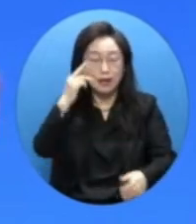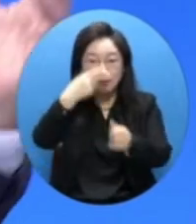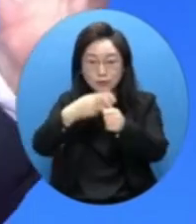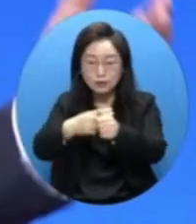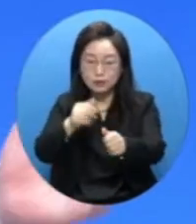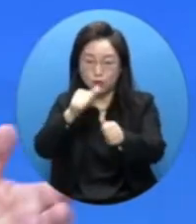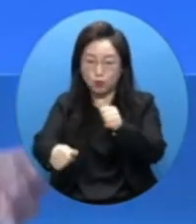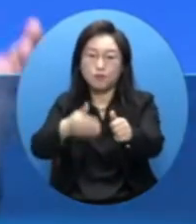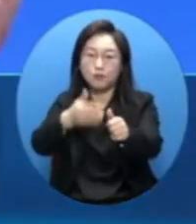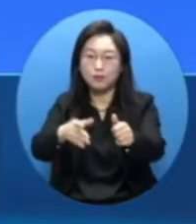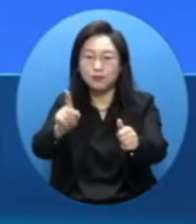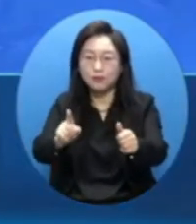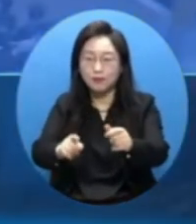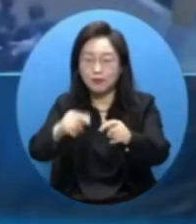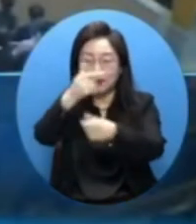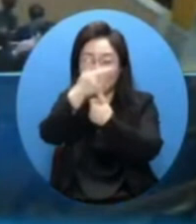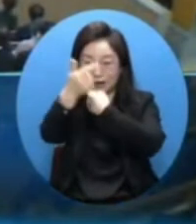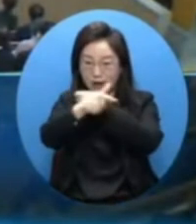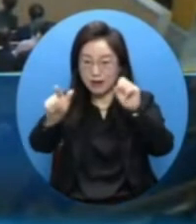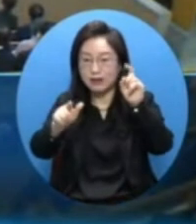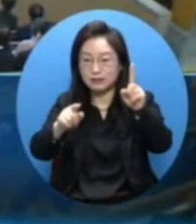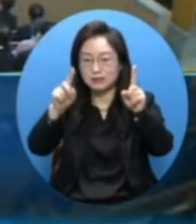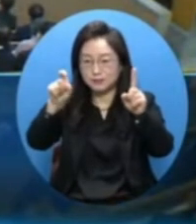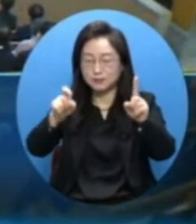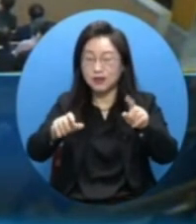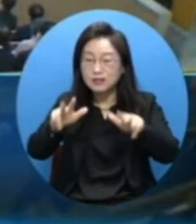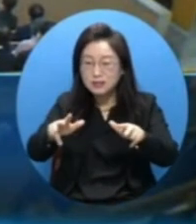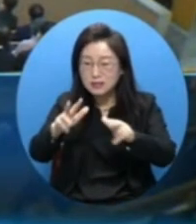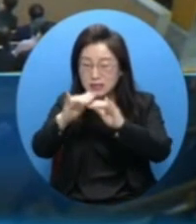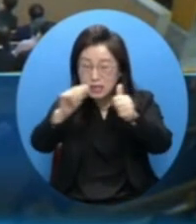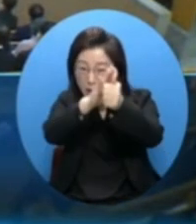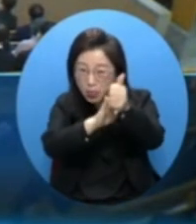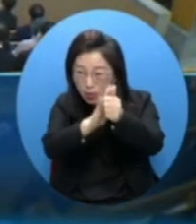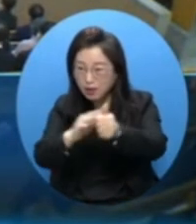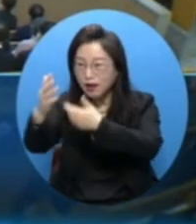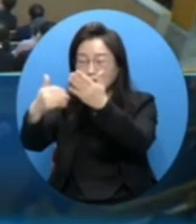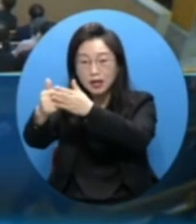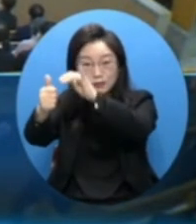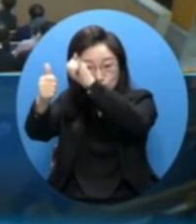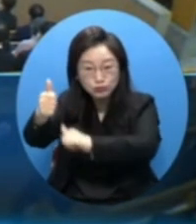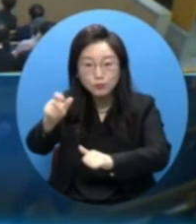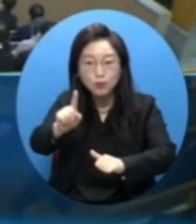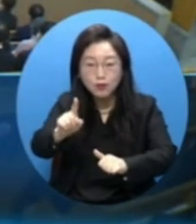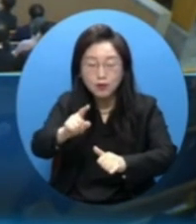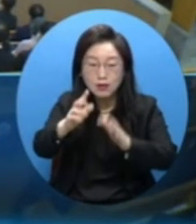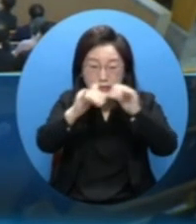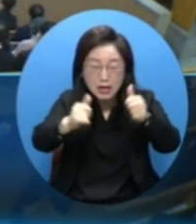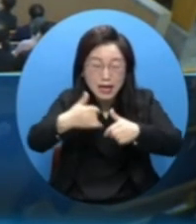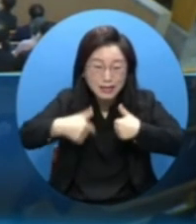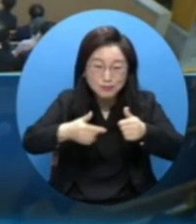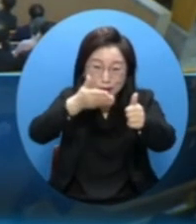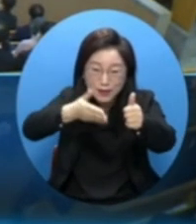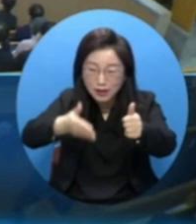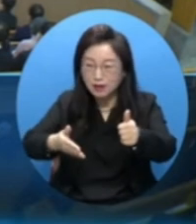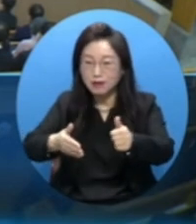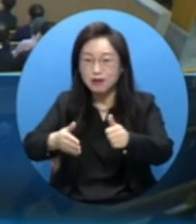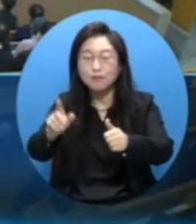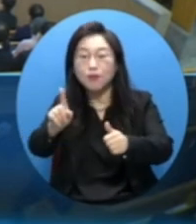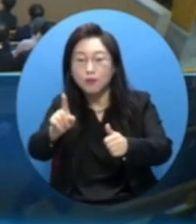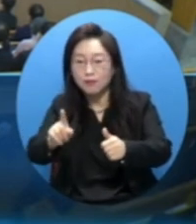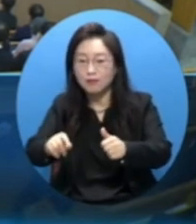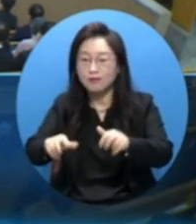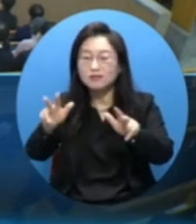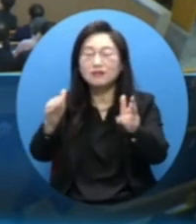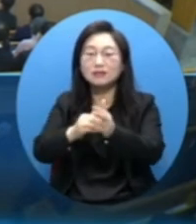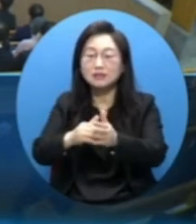가난해서 1장 10절입니다 이제 내가 사람들에게 좋게 하랴 하나님께 좋게 하랴 사람들에게 기쁨을 구하랴 내가 지금까지 사람들의 기쁨을